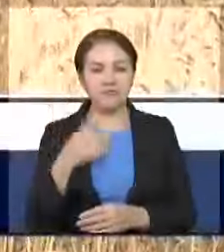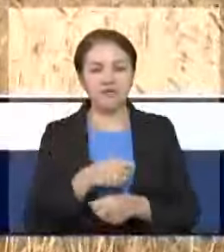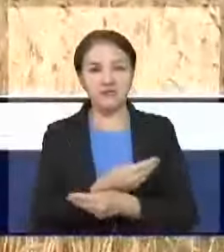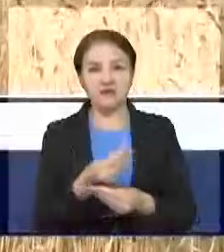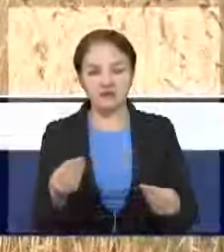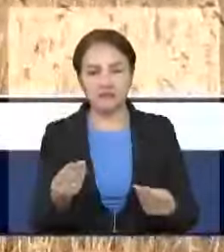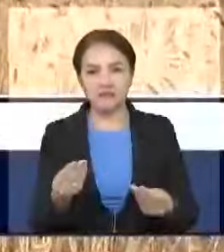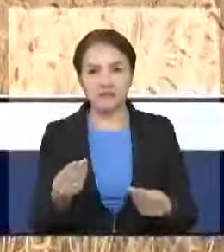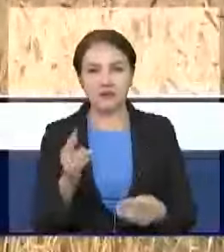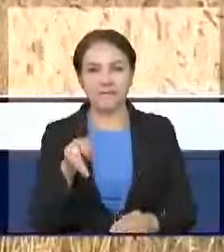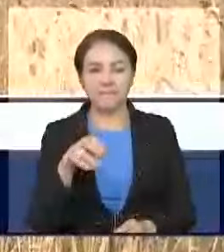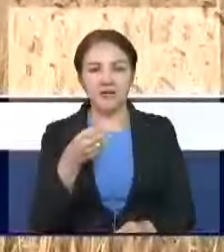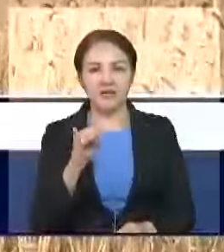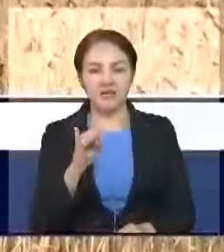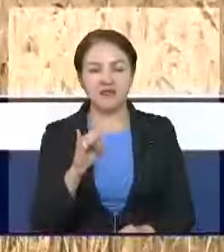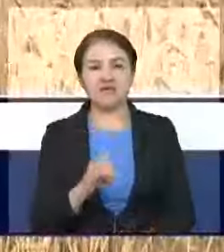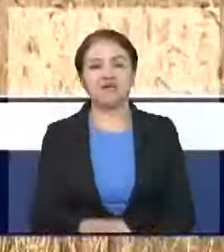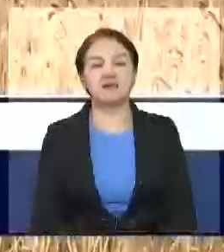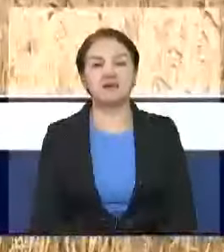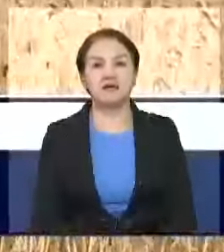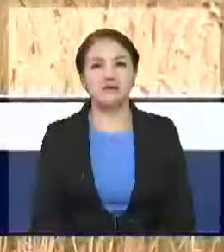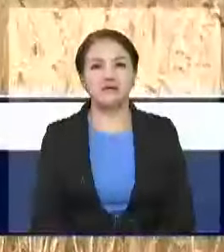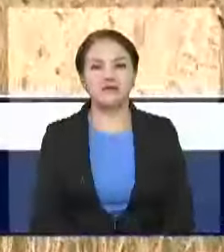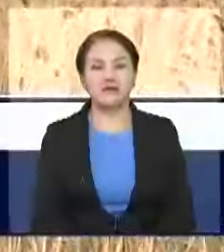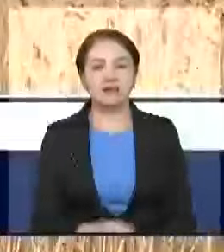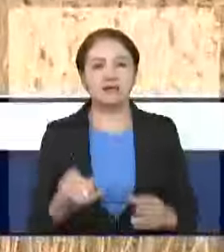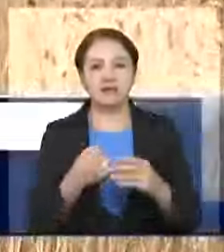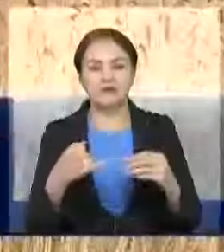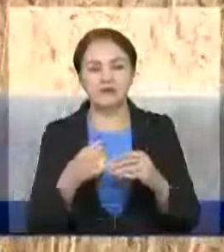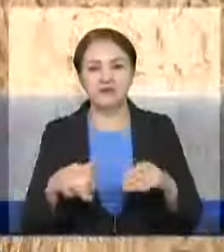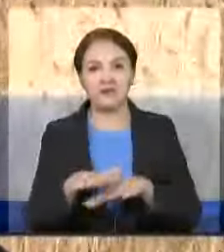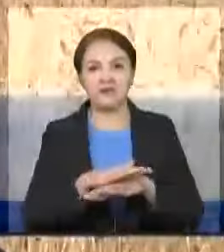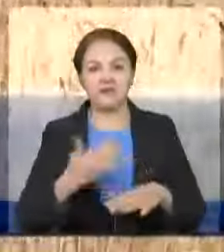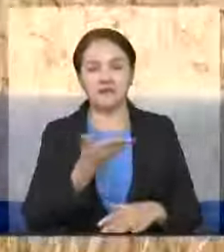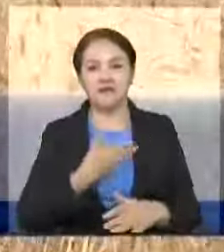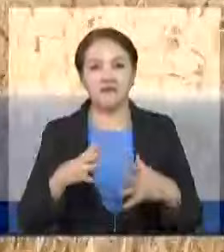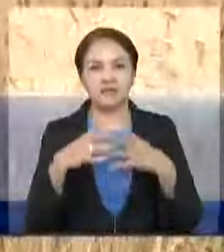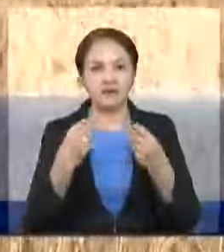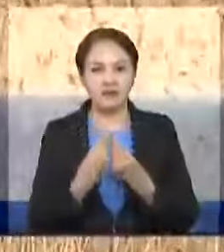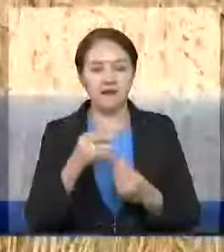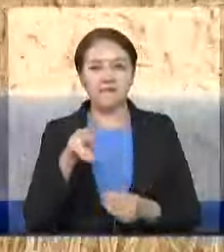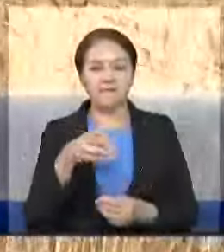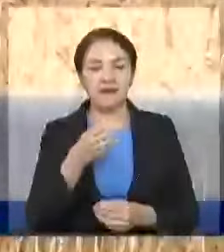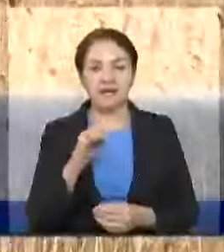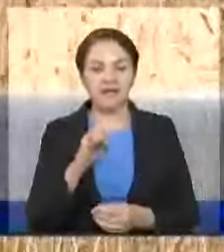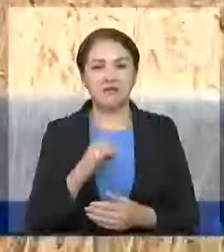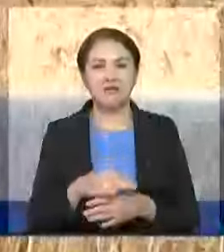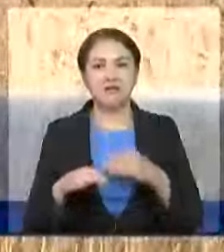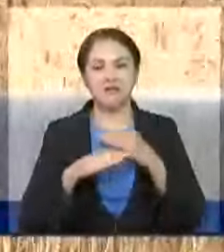выдавали пай, при развале, вот эта земля именно... Наш семейный пай, вот это